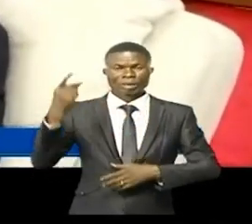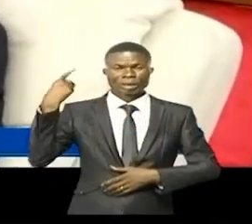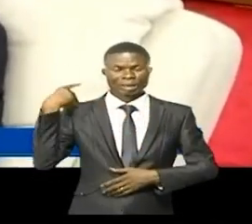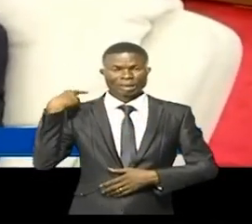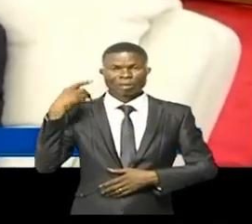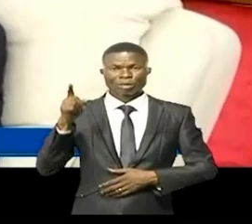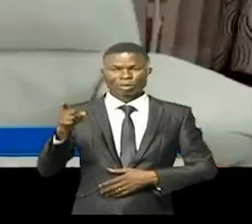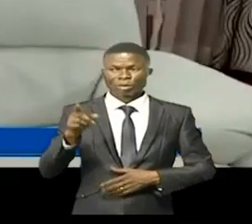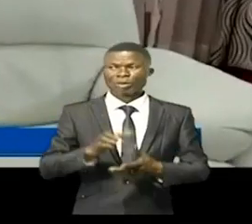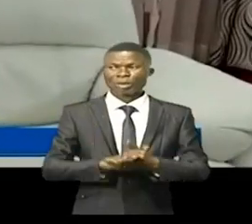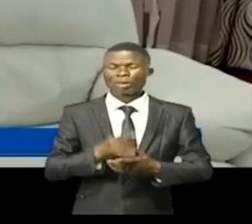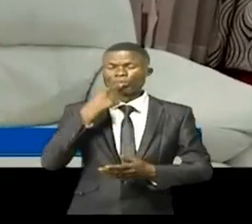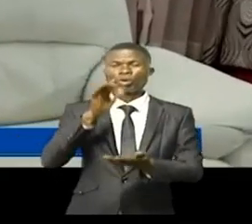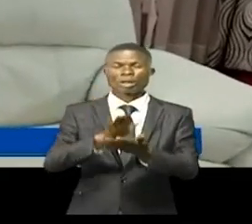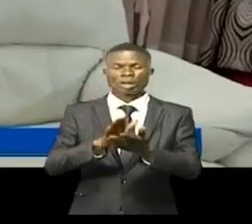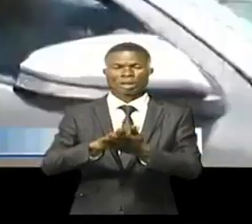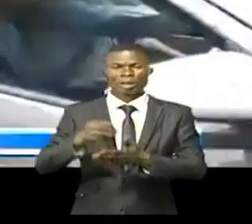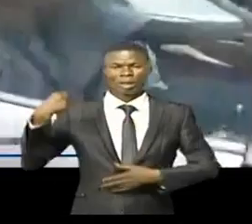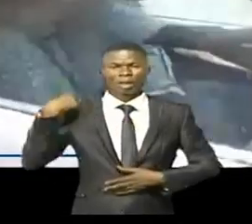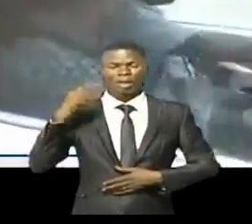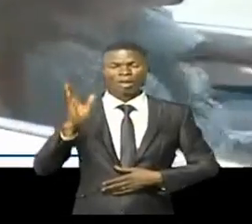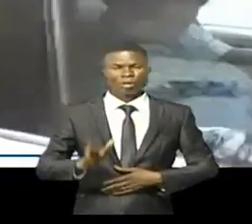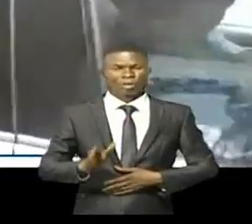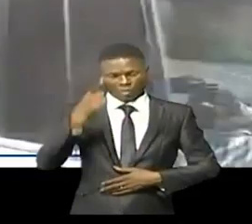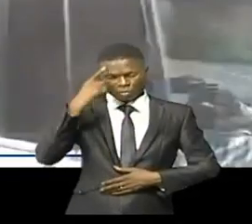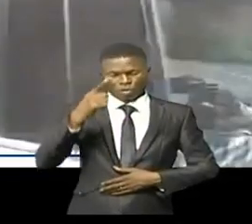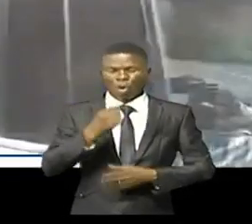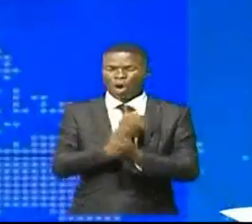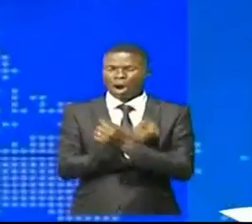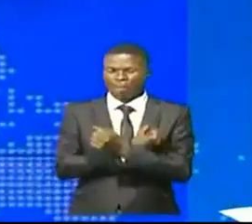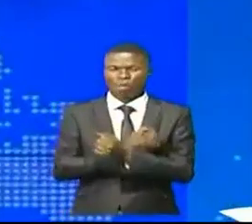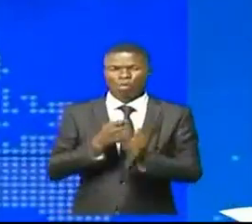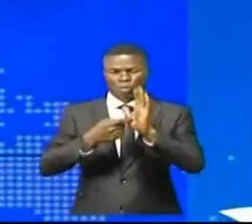Yonkoussou a félicité le gouverneur pour sa bonne gouvernance.